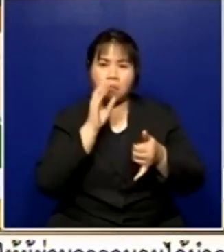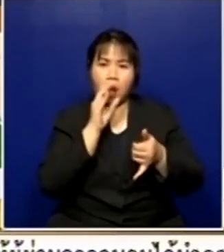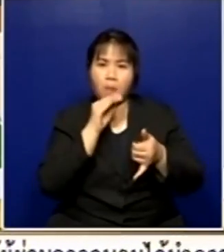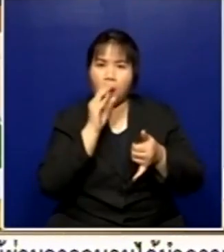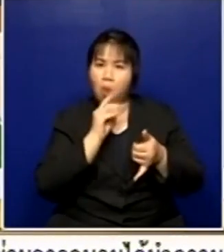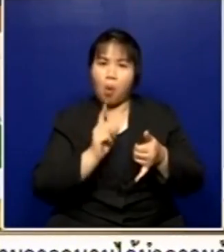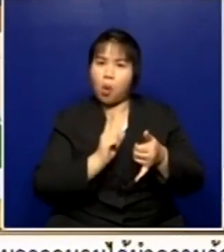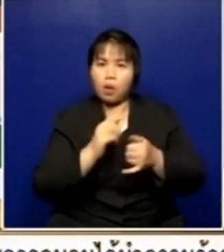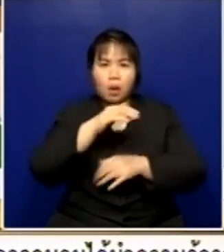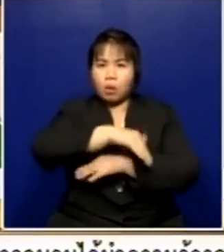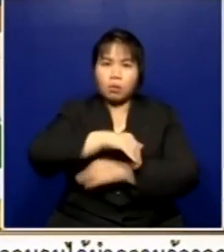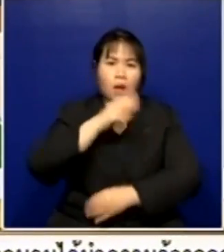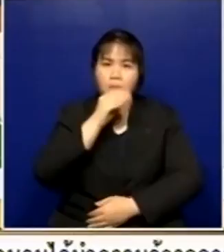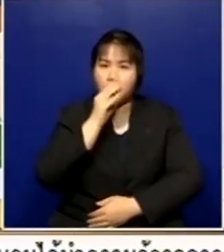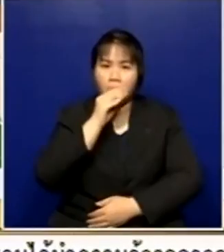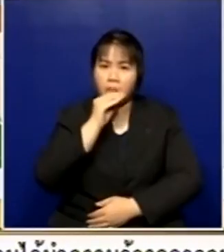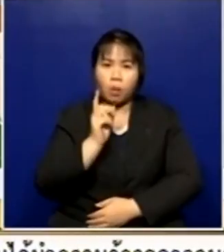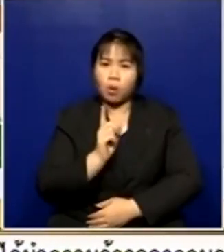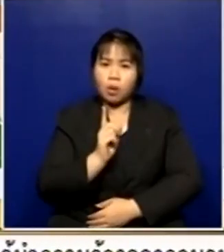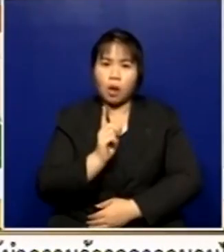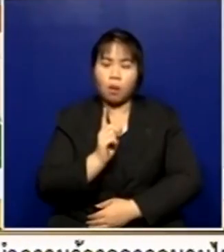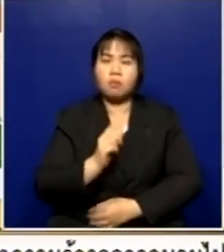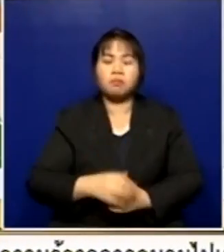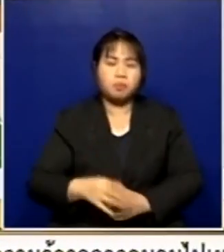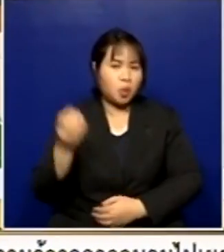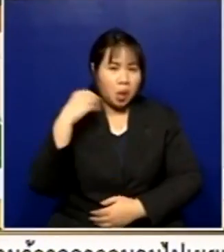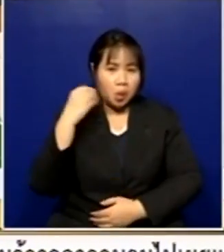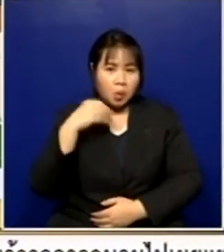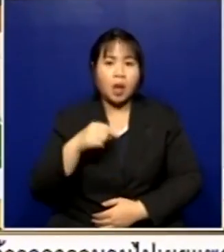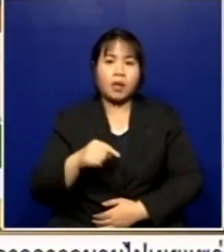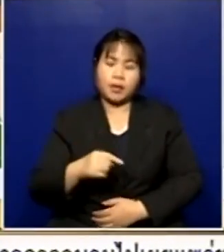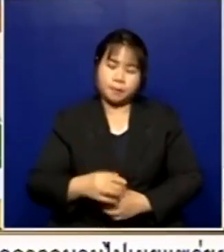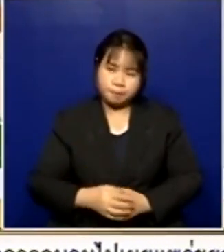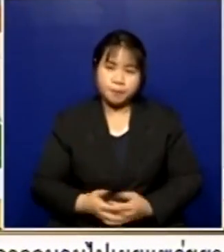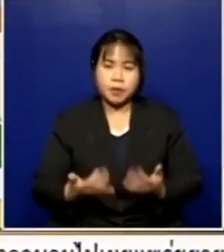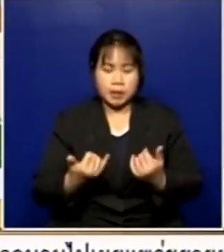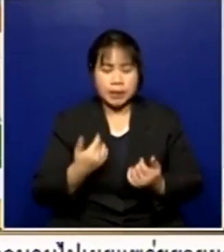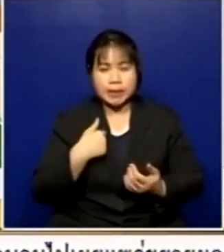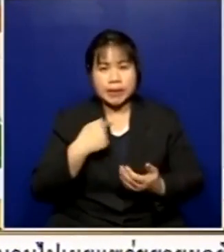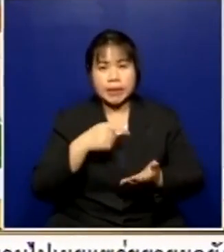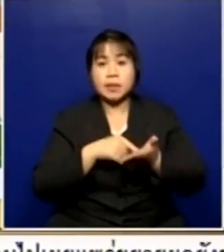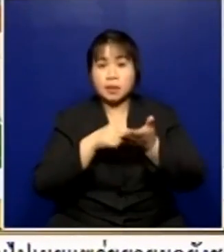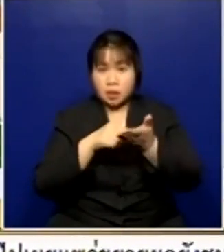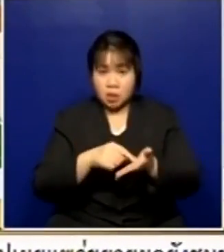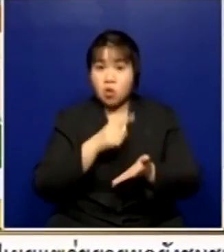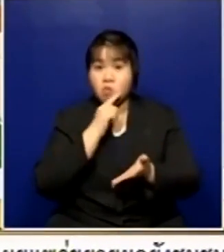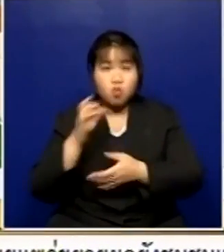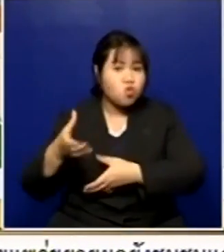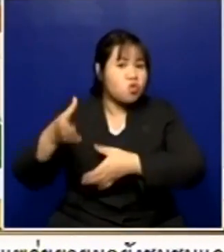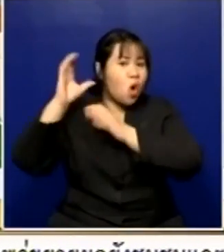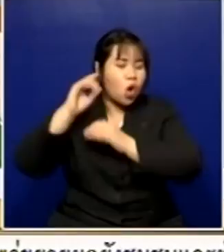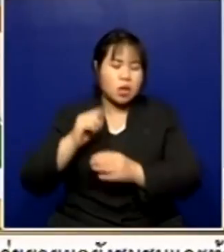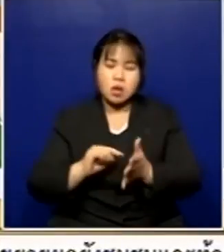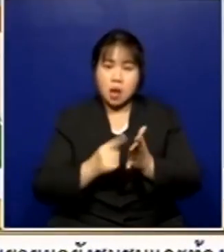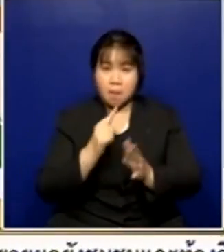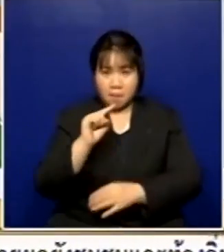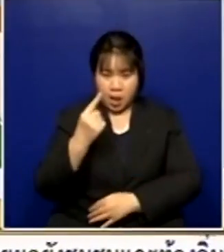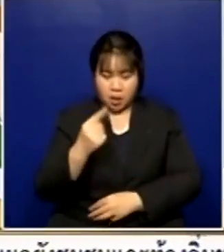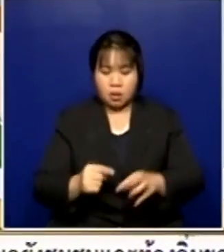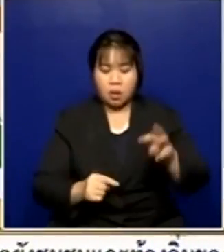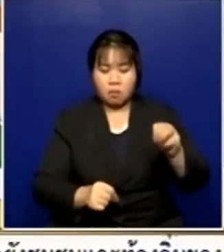ตอนเย็นเราจึงเสนอว่าค่ะเพื่อจะเริ่มต้นกันใหม่เราต้องแก้ไขมาตรา